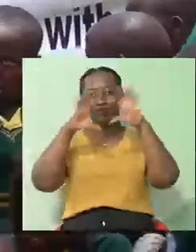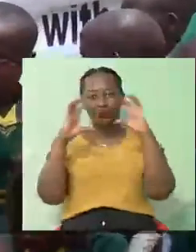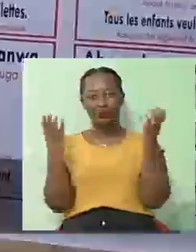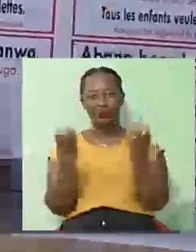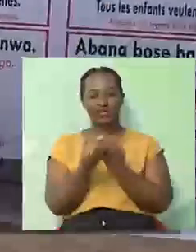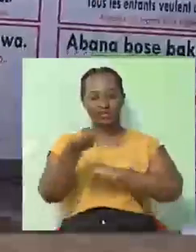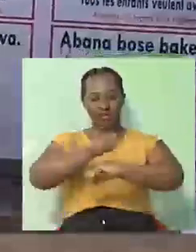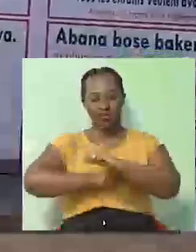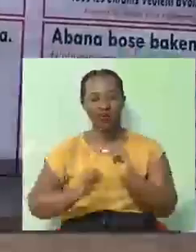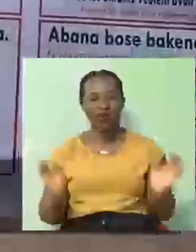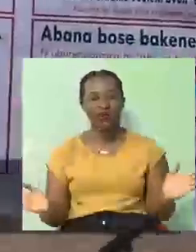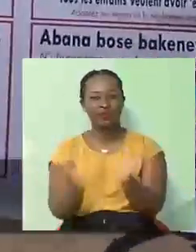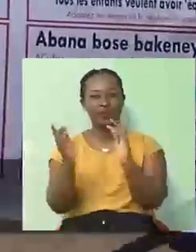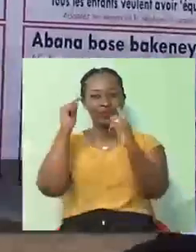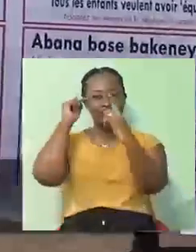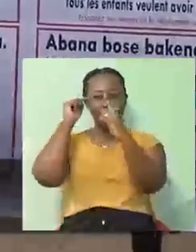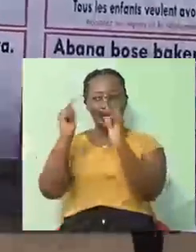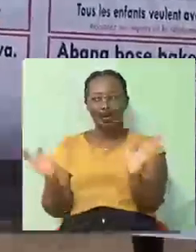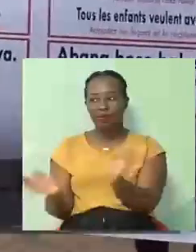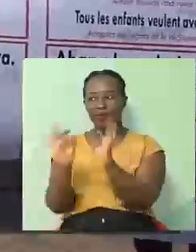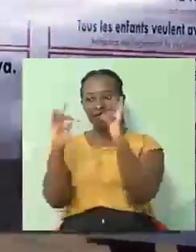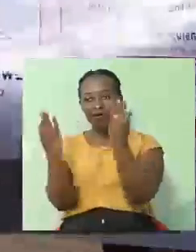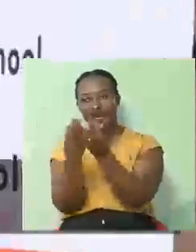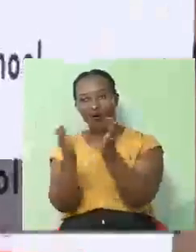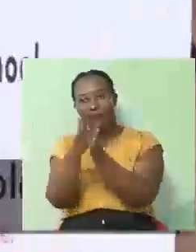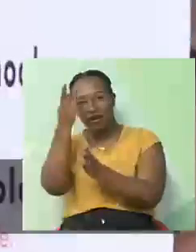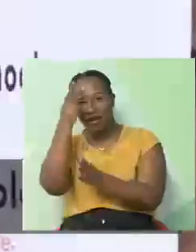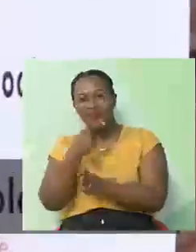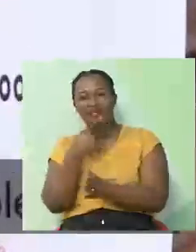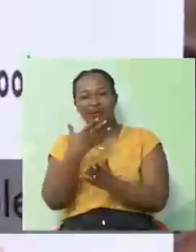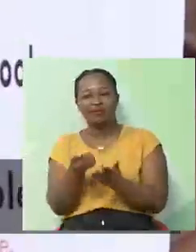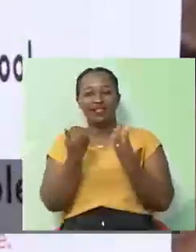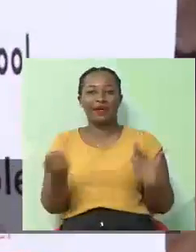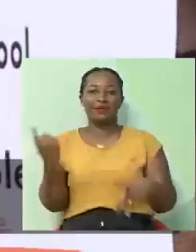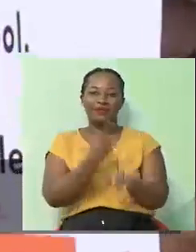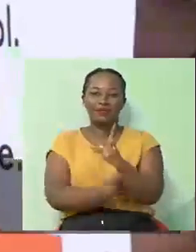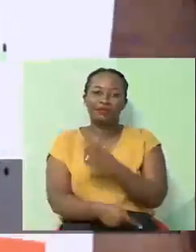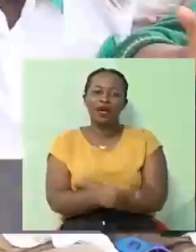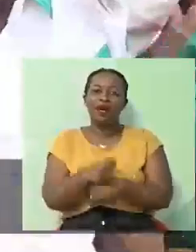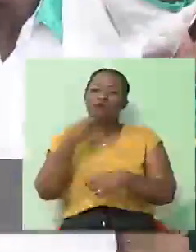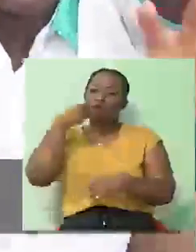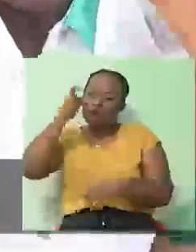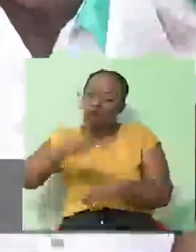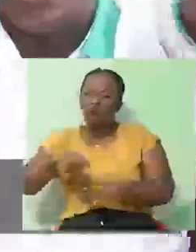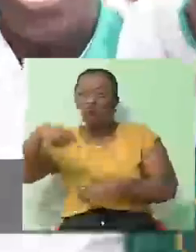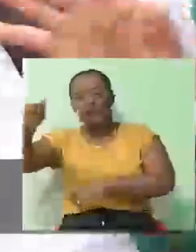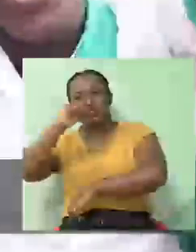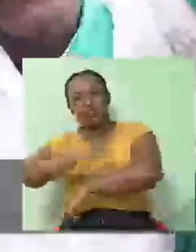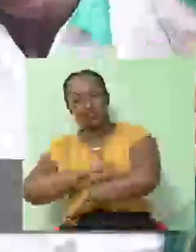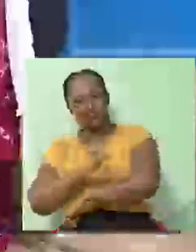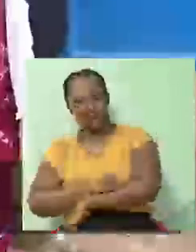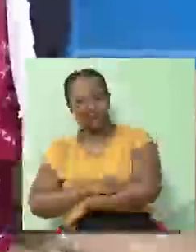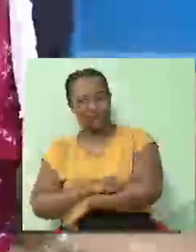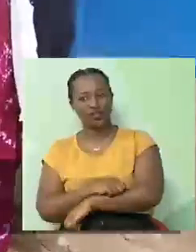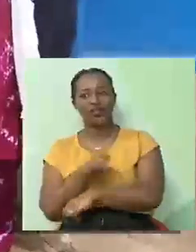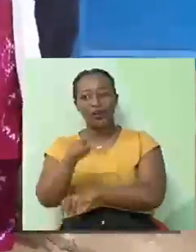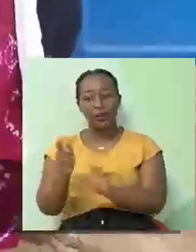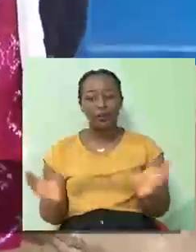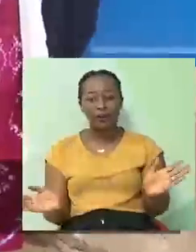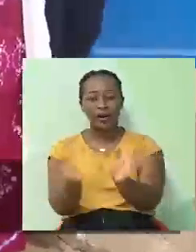no hino ku isi hari igikorwa cy'ubukangurambaga bugamije gukangurira imiryango n'ababyeyi bafite abana bafite ubumuga kutabavutsa uburenganzira bwo kugana